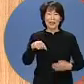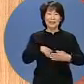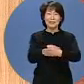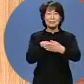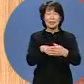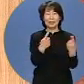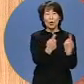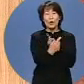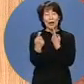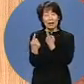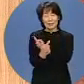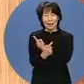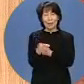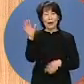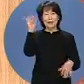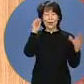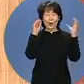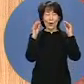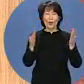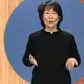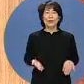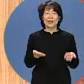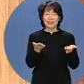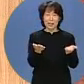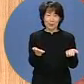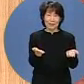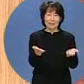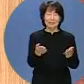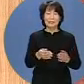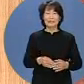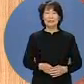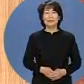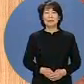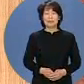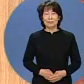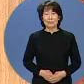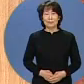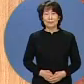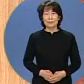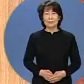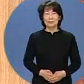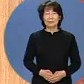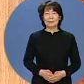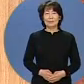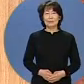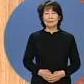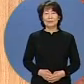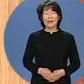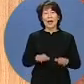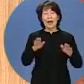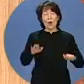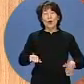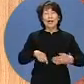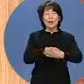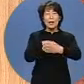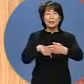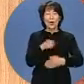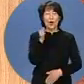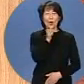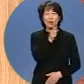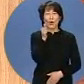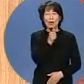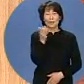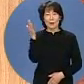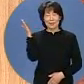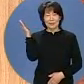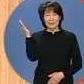2回更新して、さまざまな情報をお届けしています。それでは今回の内容をご紹介